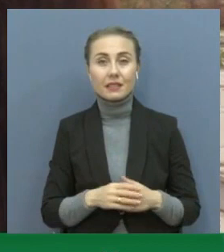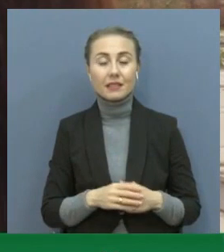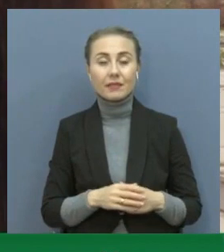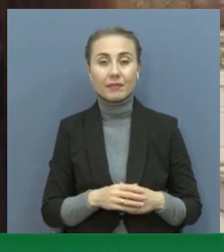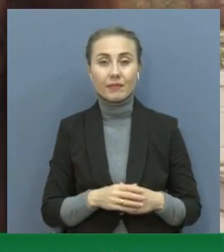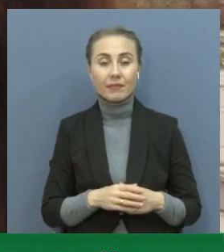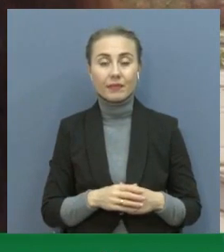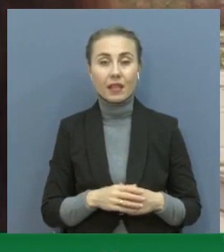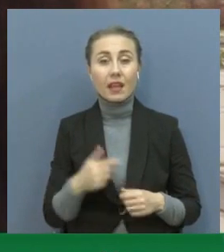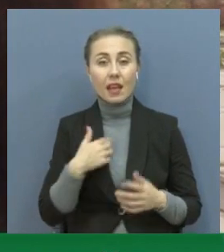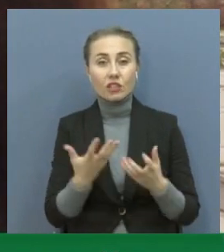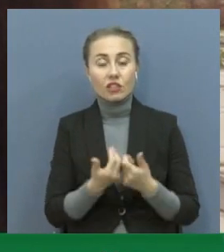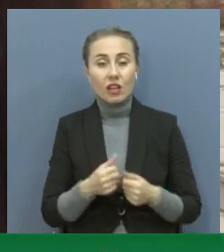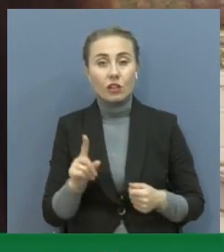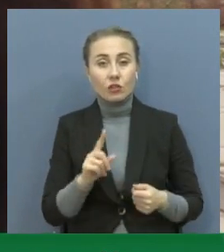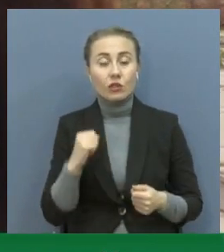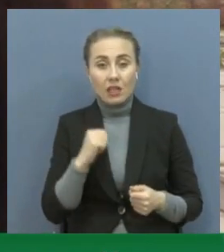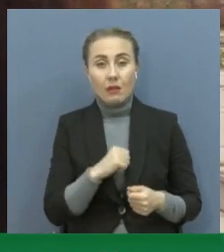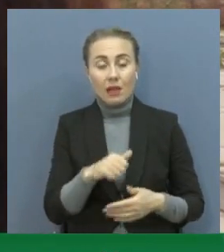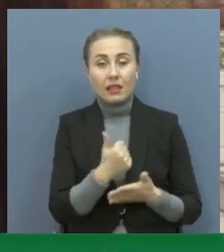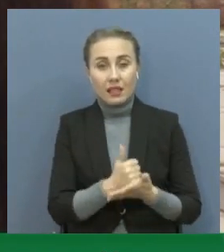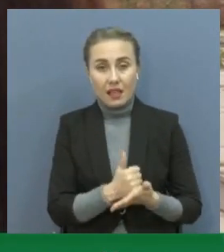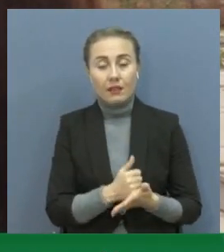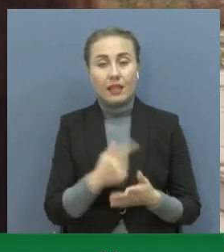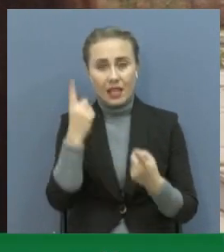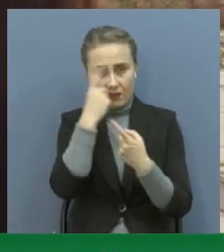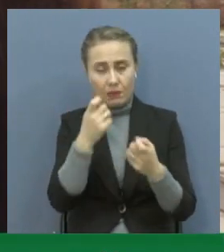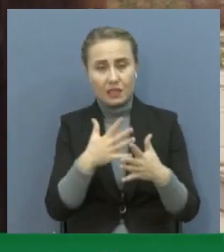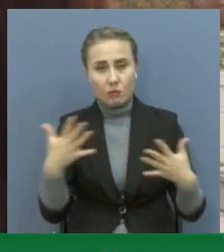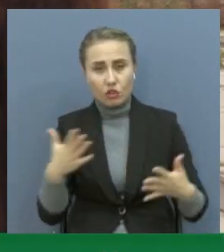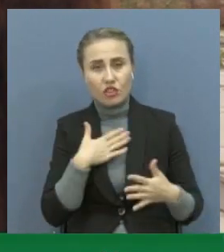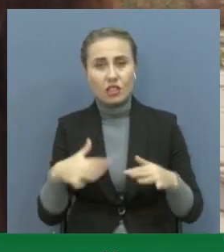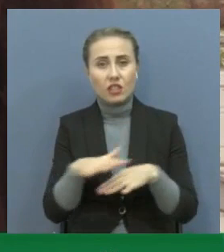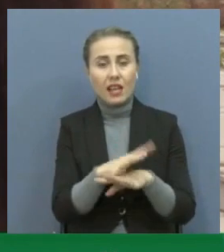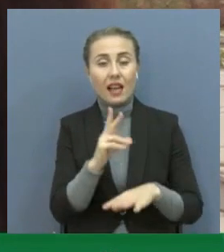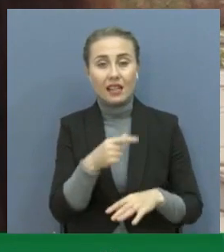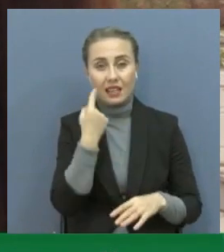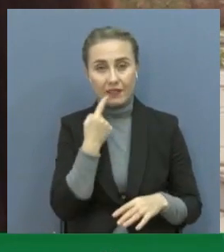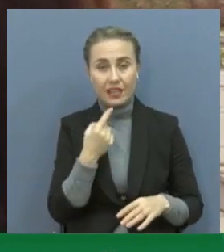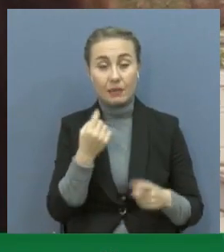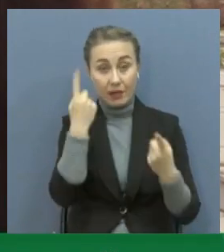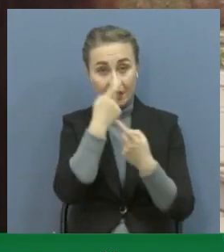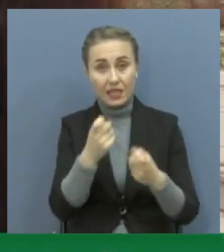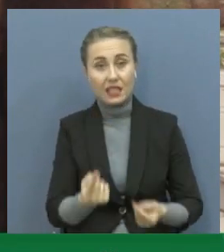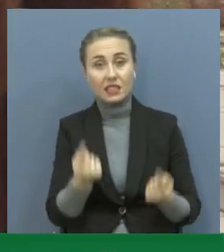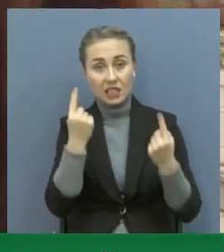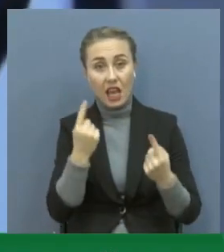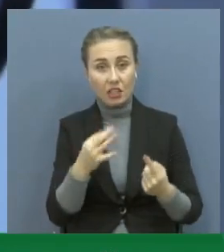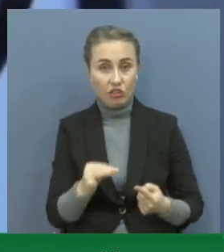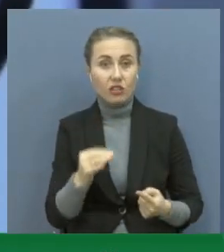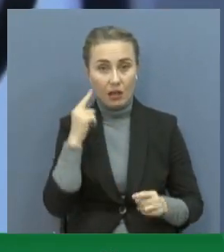Я считаю, что самое главное, это нужно больше информировать наше население. Как говорится, проинформирован, значит